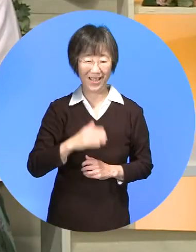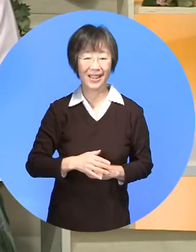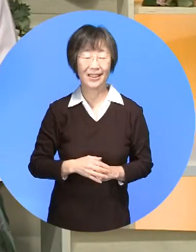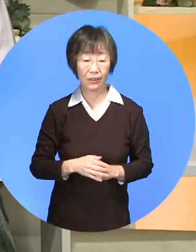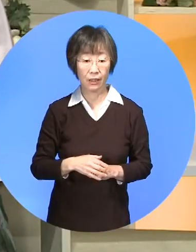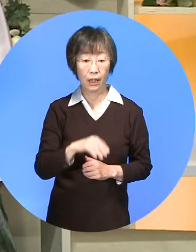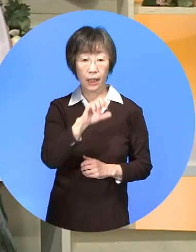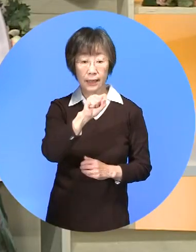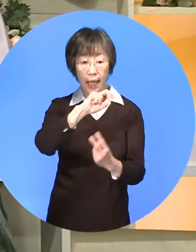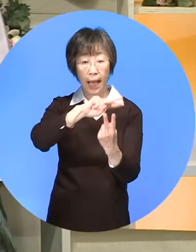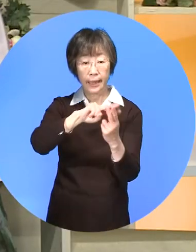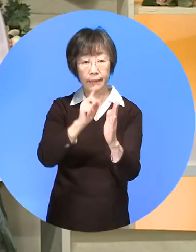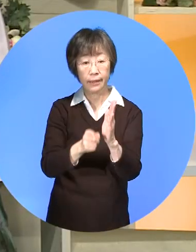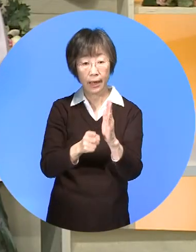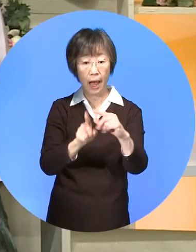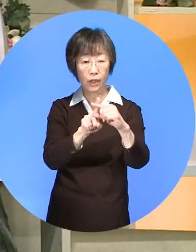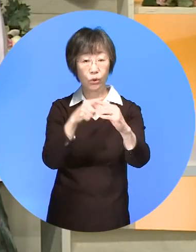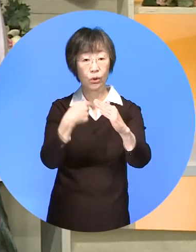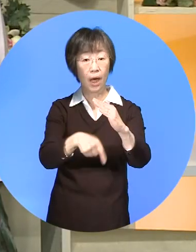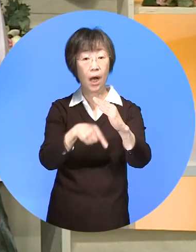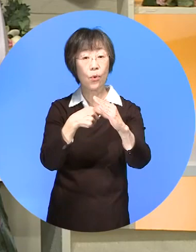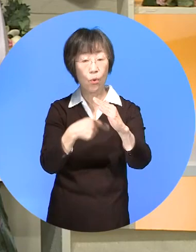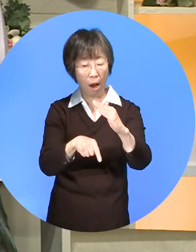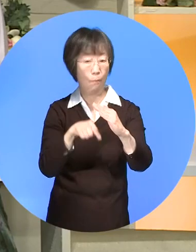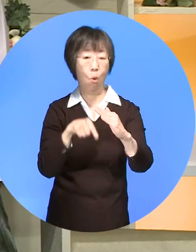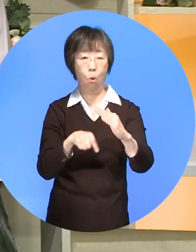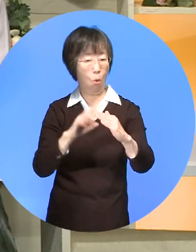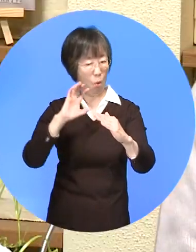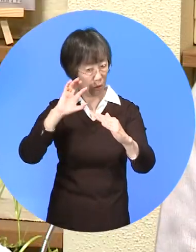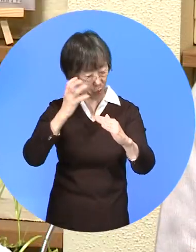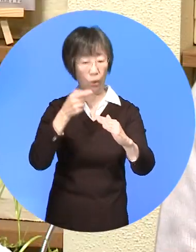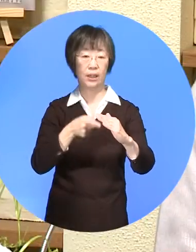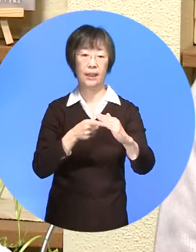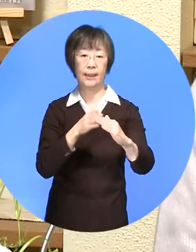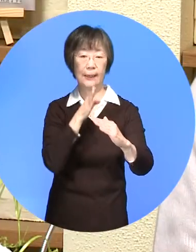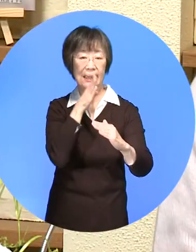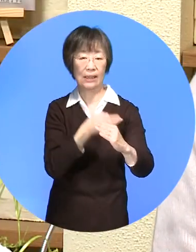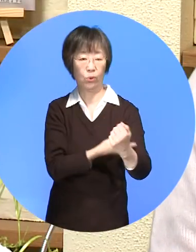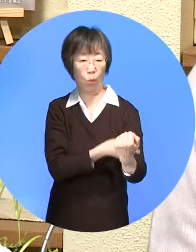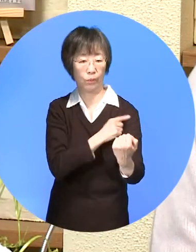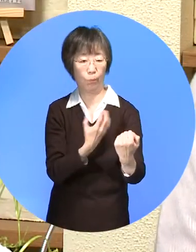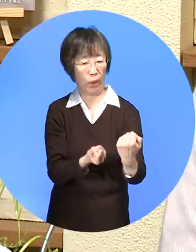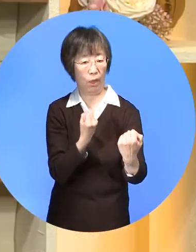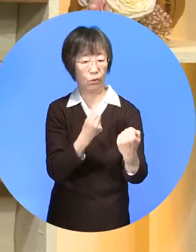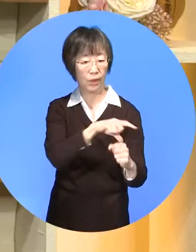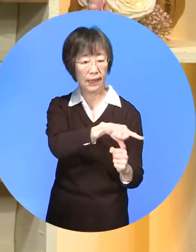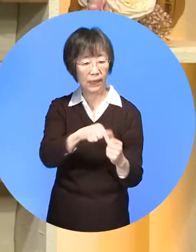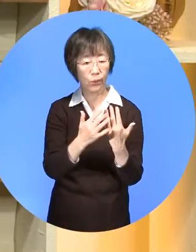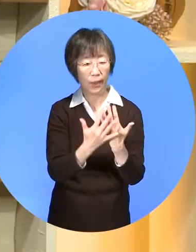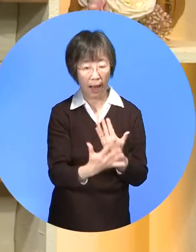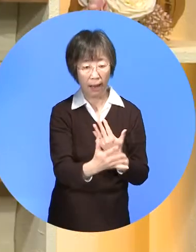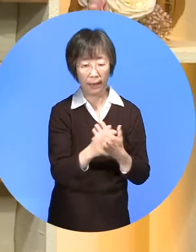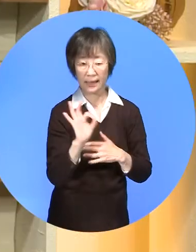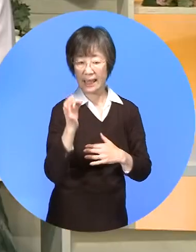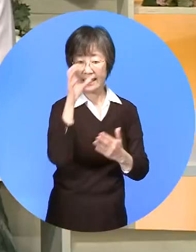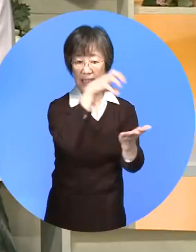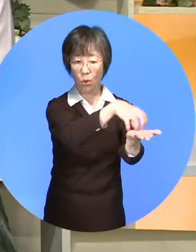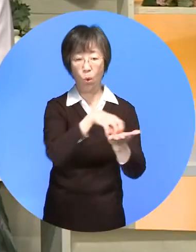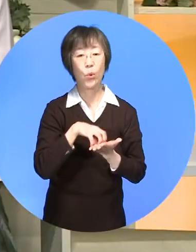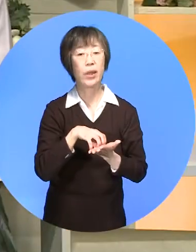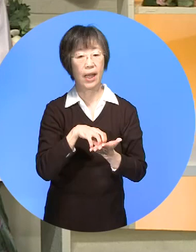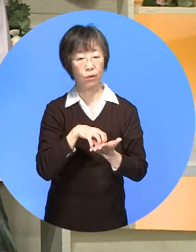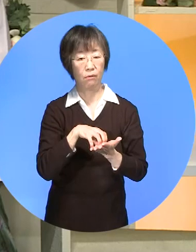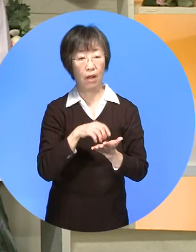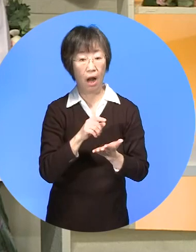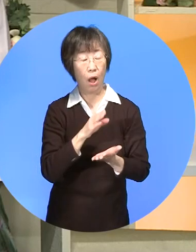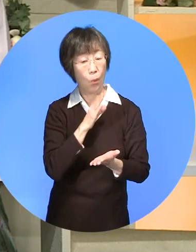してこちらの西寺中学校なんですけども、結構実力派でしてね、 はい、 地区大会金賞を取ってるんですよ。 すごいです ねだから本